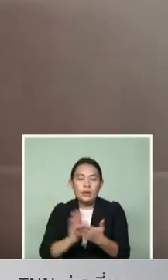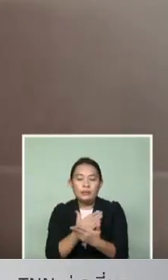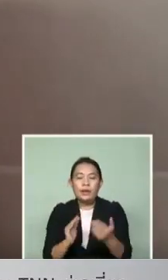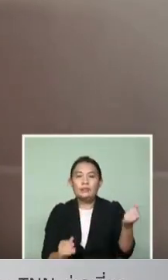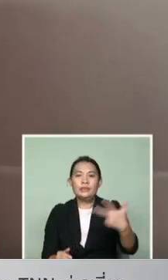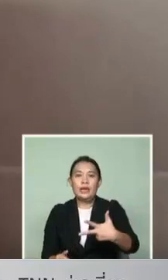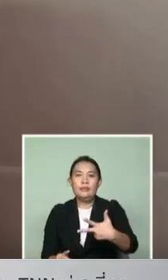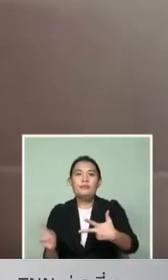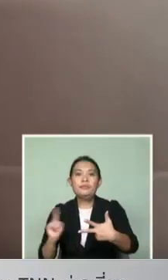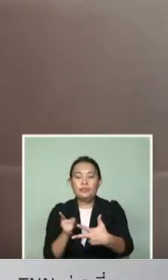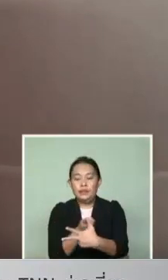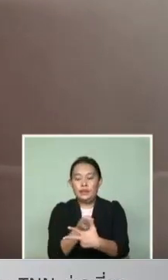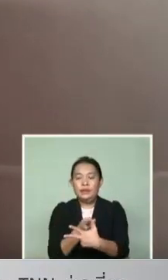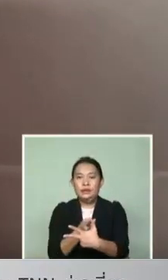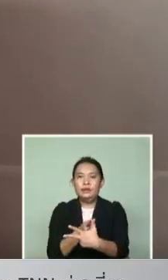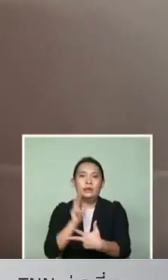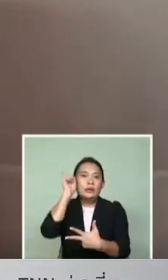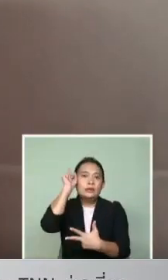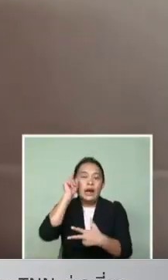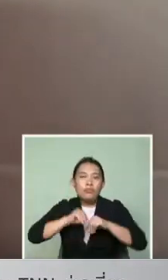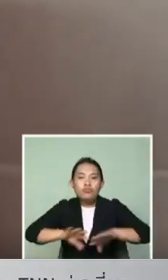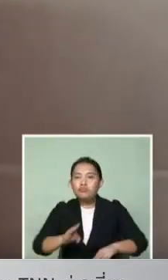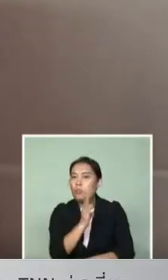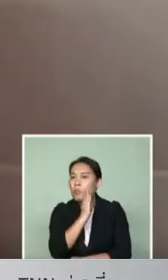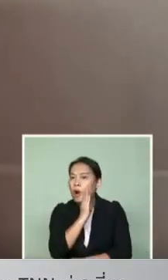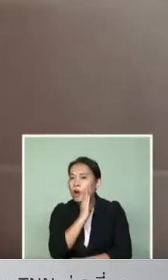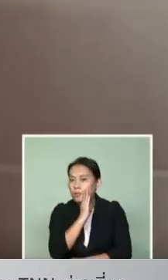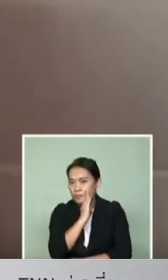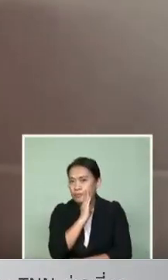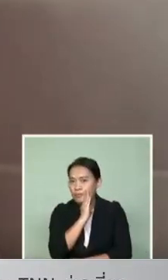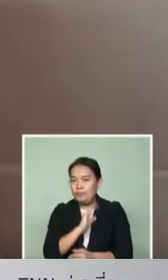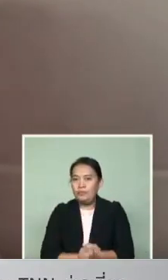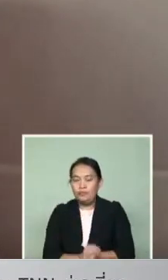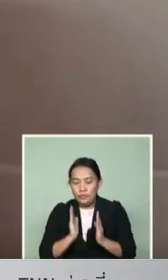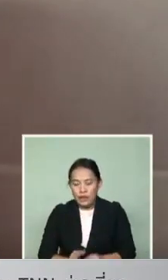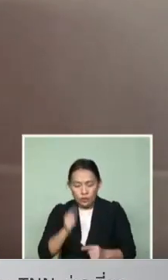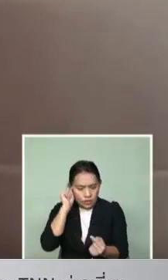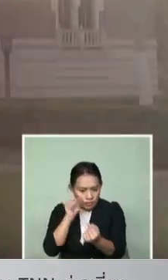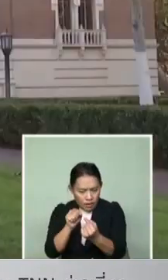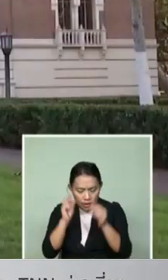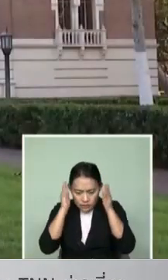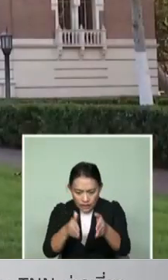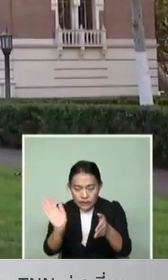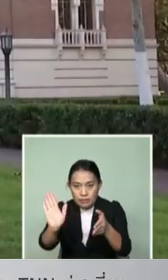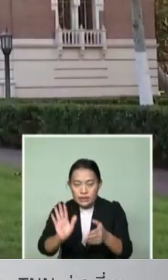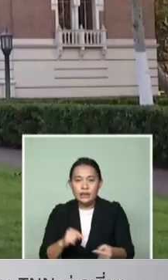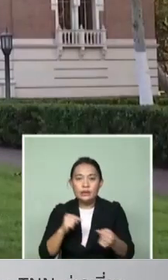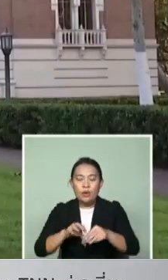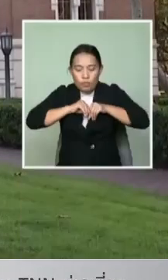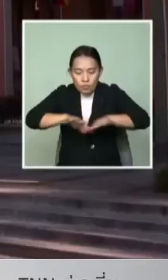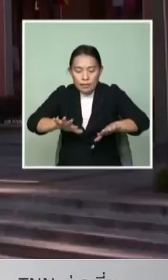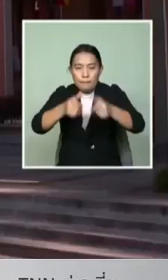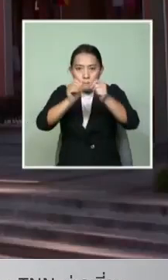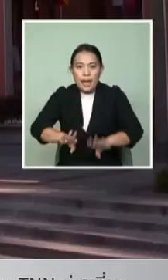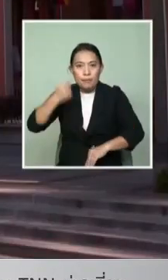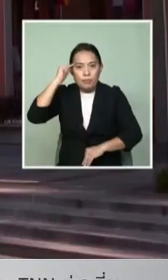misinformation ก็คือการเผยแพร่ข้อมูลข่าวสารที่ปลอมหรือว่าเป็นเท็จแต่ว่าคนที่เผยแพร่เขาไม่ได้มีเจตนานะคะการเผยแพร่ของเขาก็อาจจะไม่รู้ค่ะว่